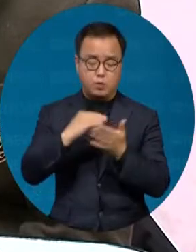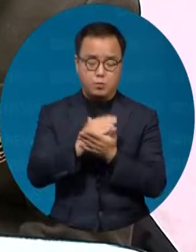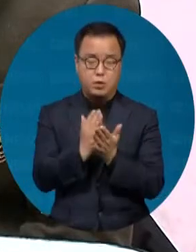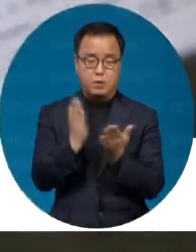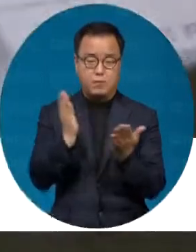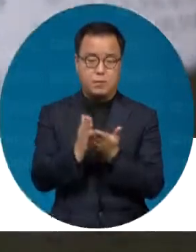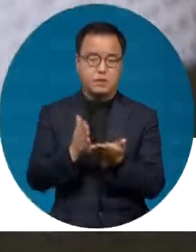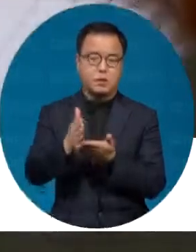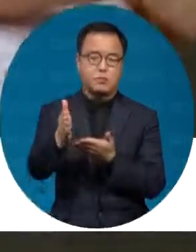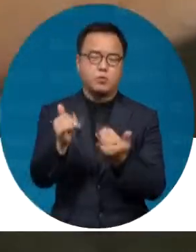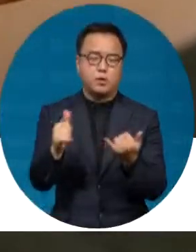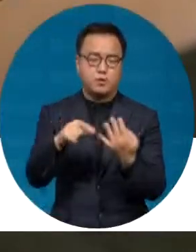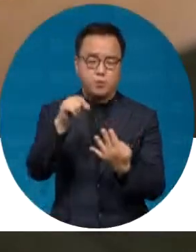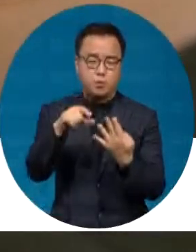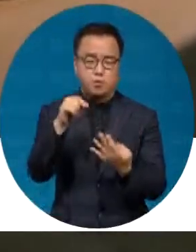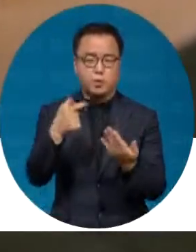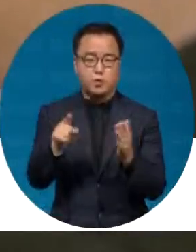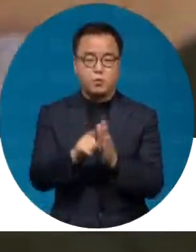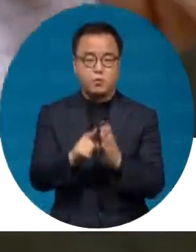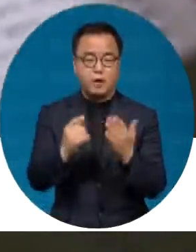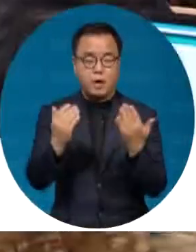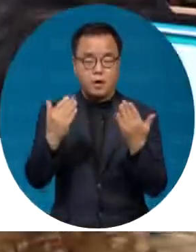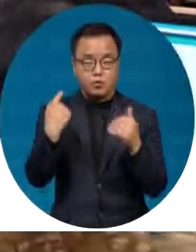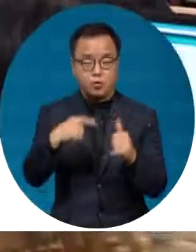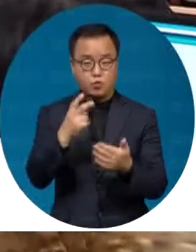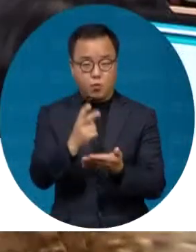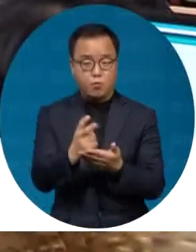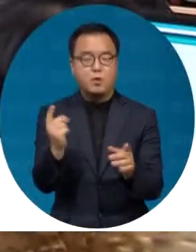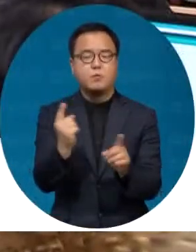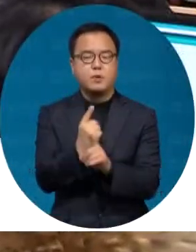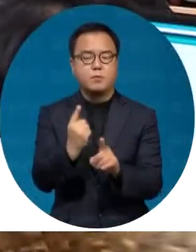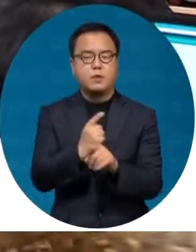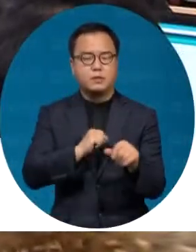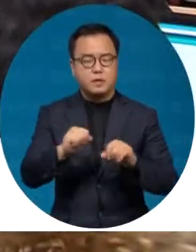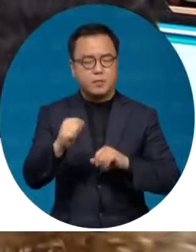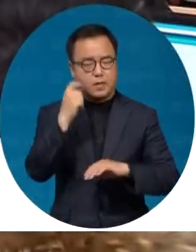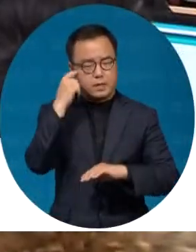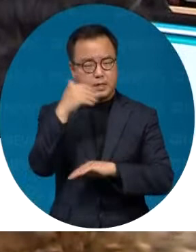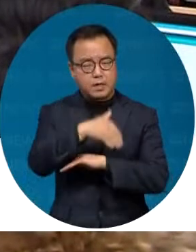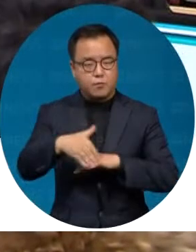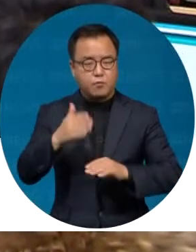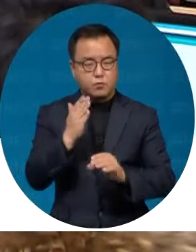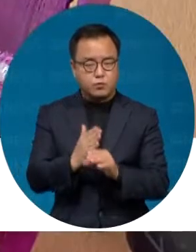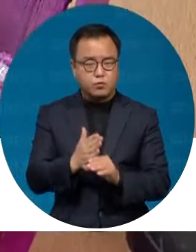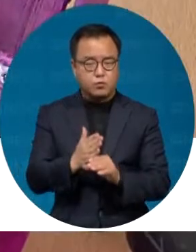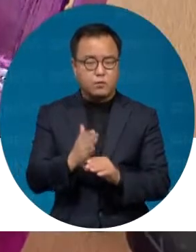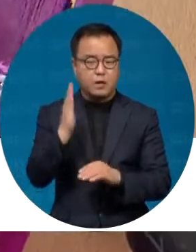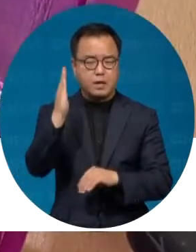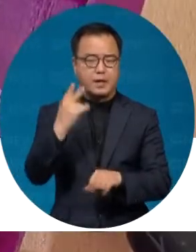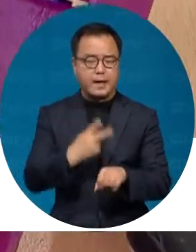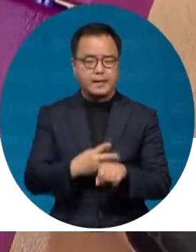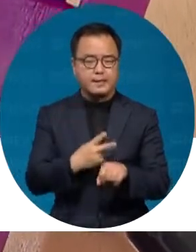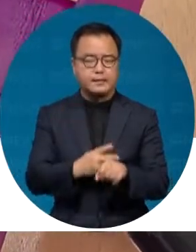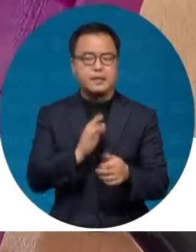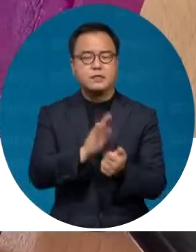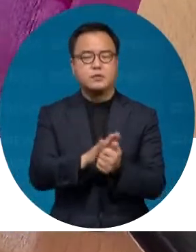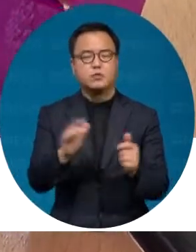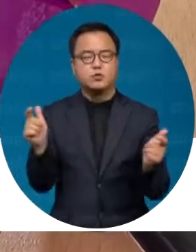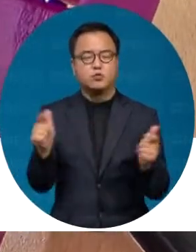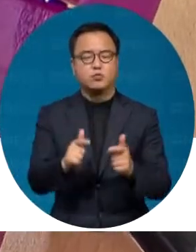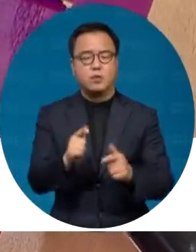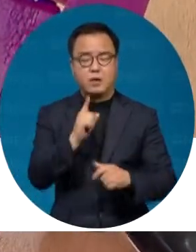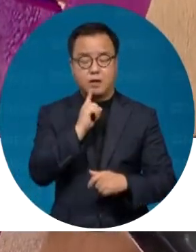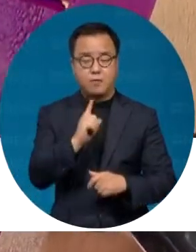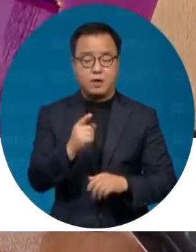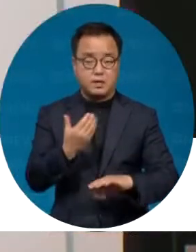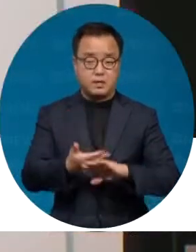중등 교육법 을 주 개정을 추진 중 이라고 밝혔는데 강사 채용을 최소 하겠다며 이런 입장 이긴 하지만 또 한편에서는